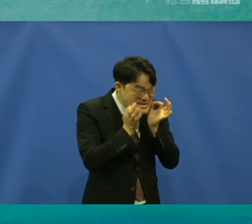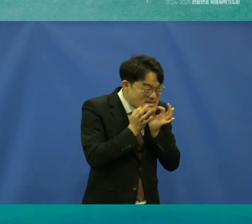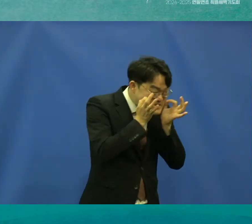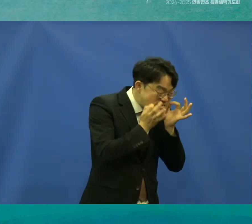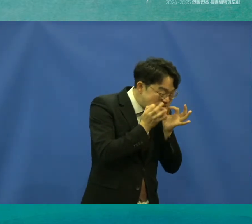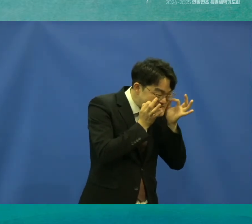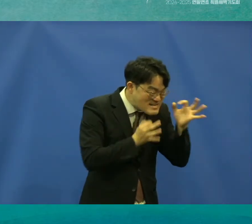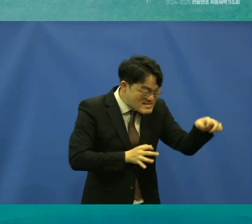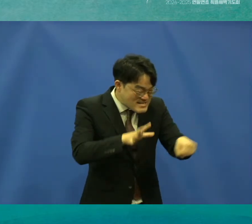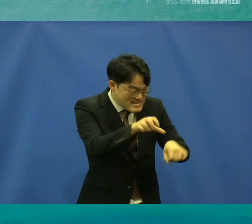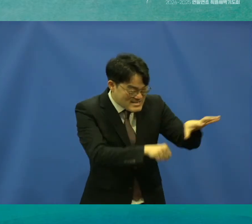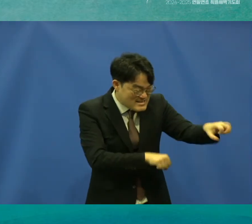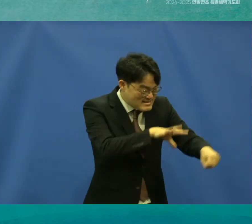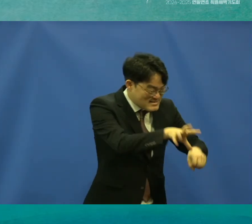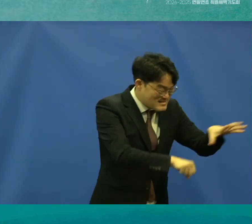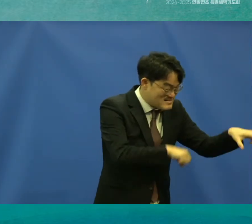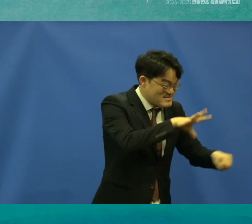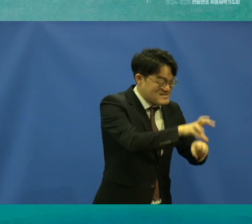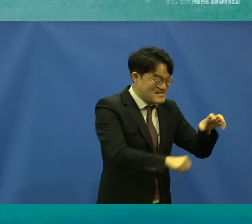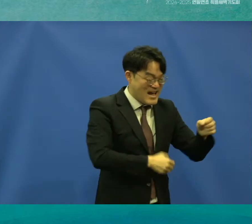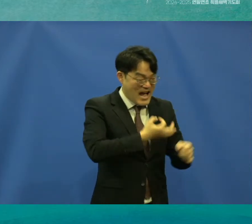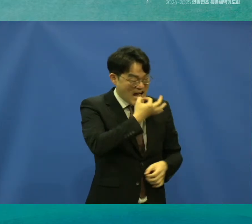사소한 것들에 말려드는 거예요.